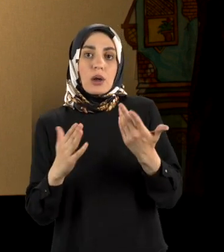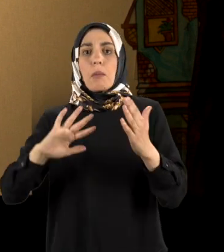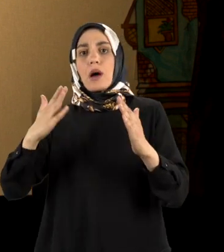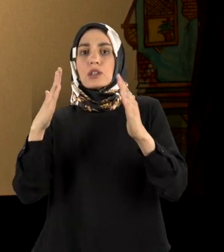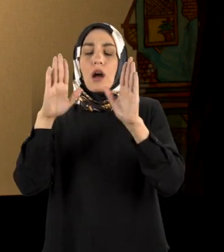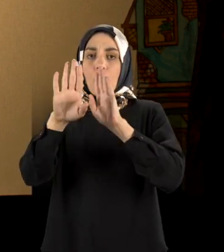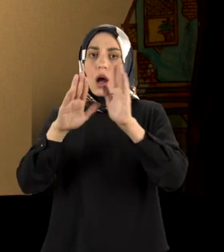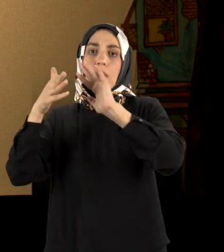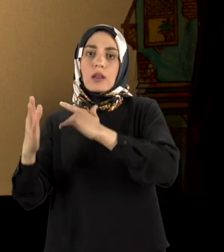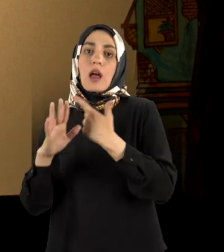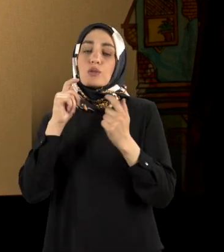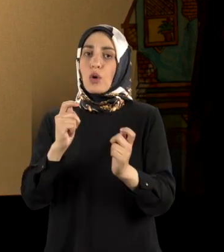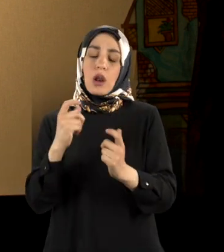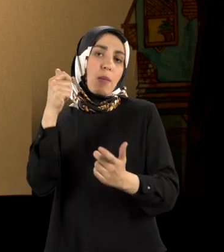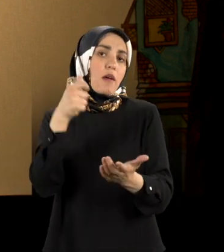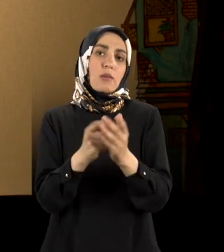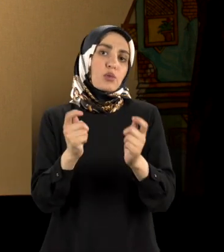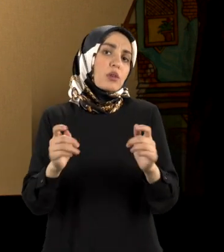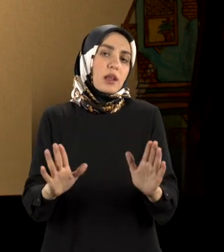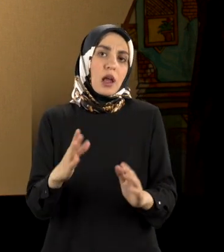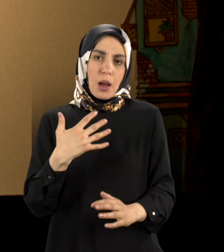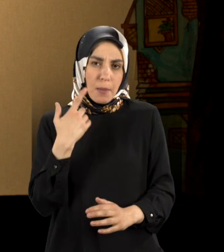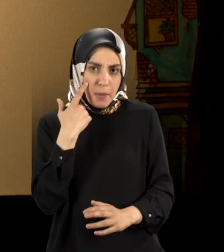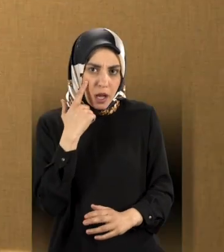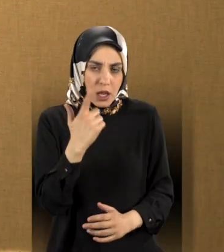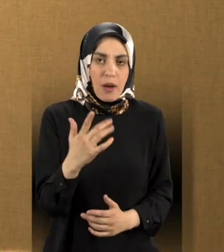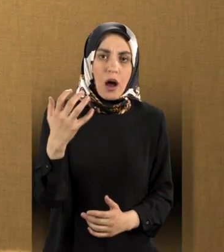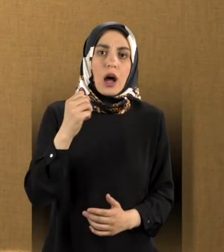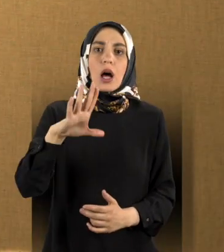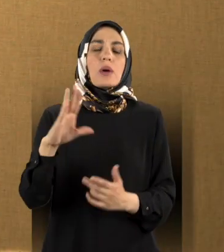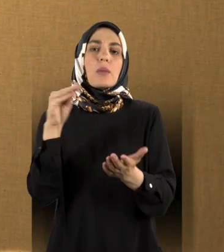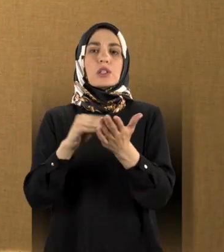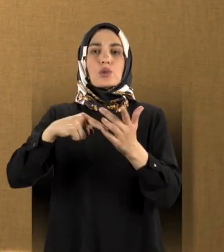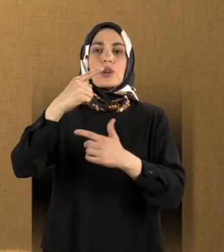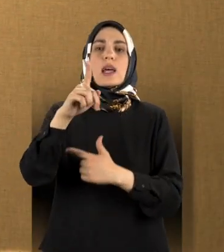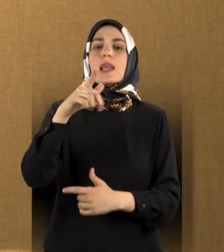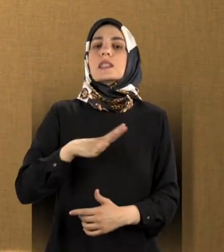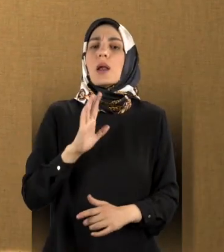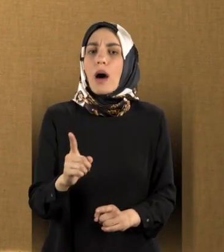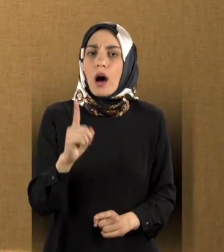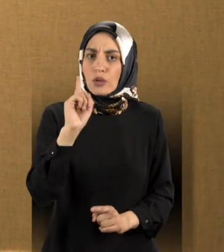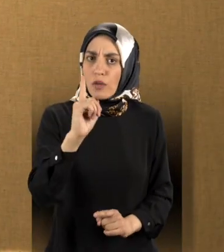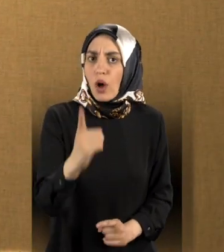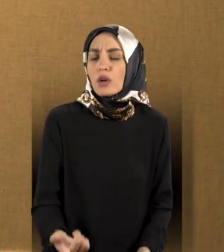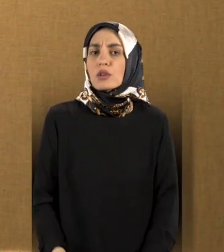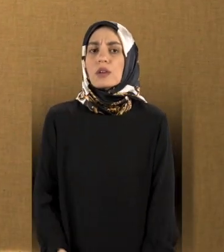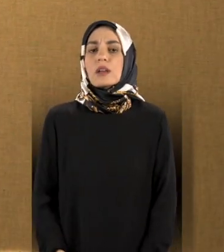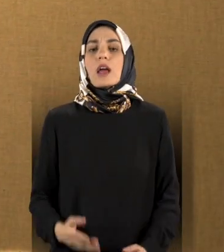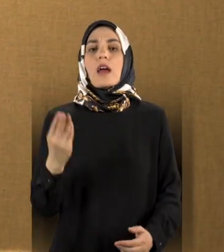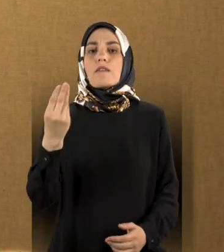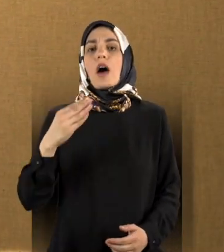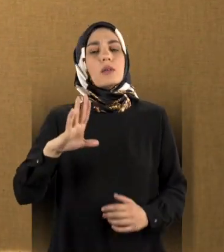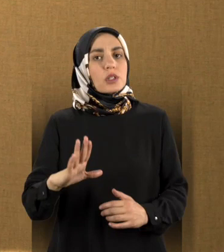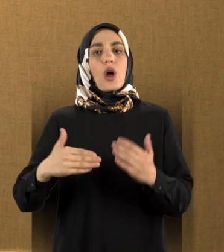efendim yoksa geç öteki Kapıya herkes Zorla para vermek zorunda değil ya bana bak alamadığım başladı sonra senden isterim ha